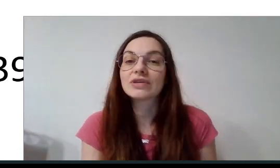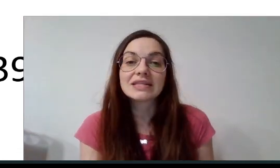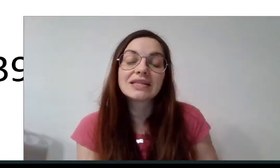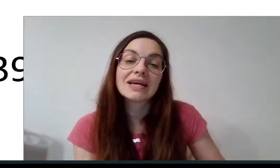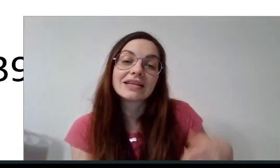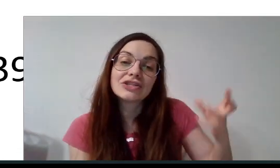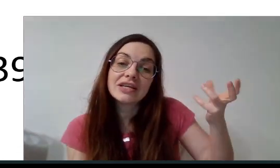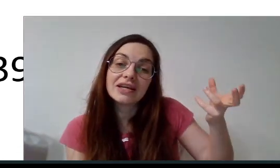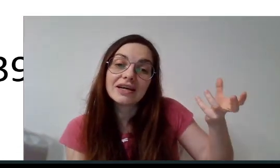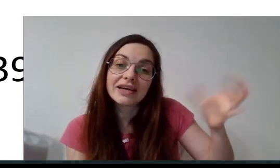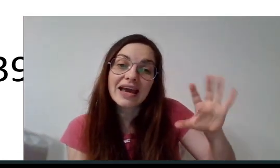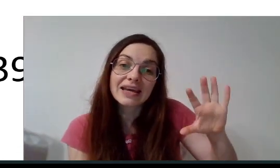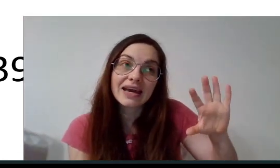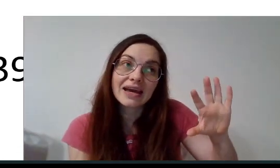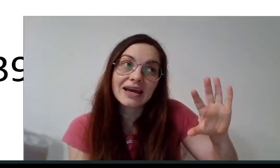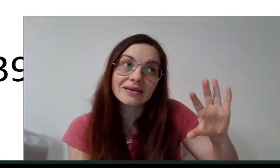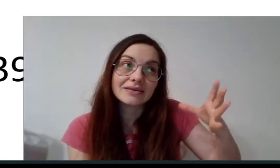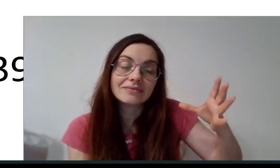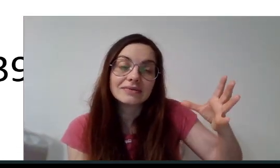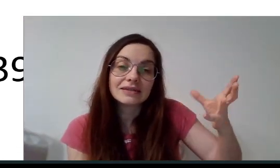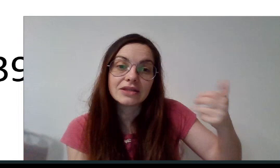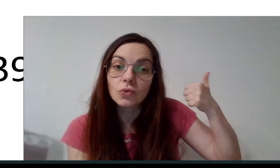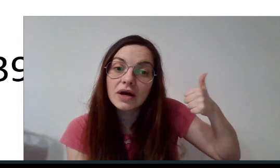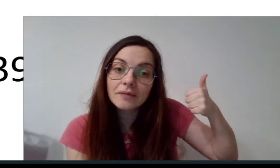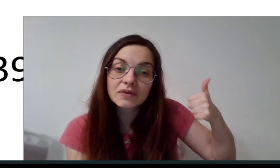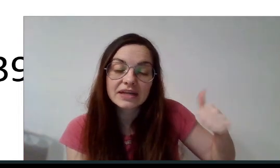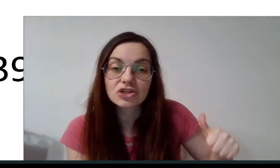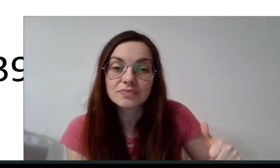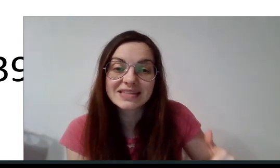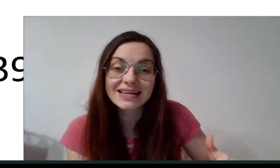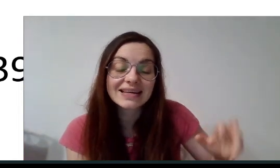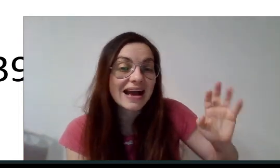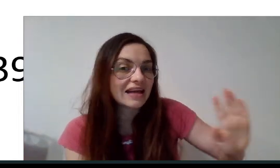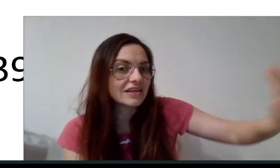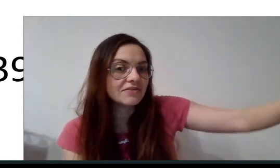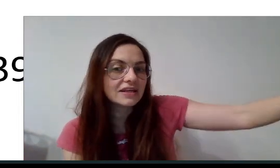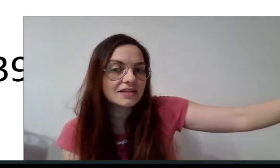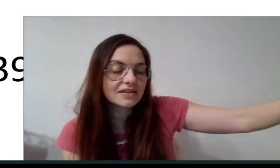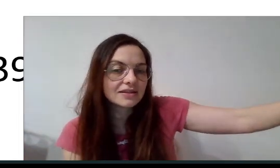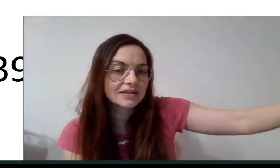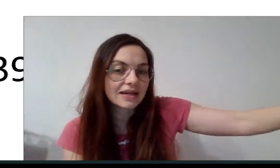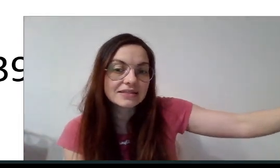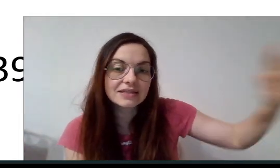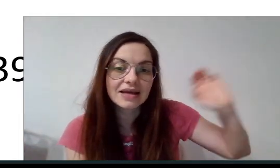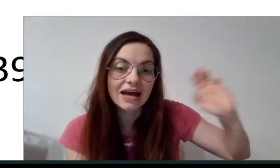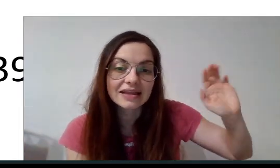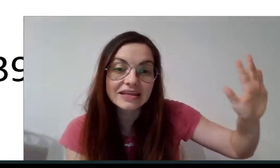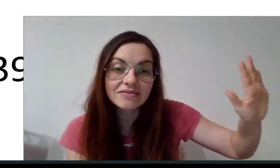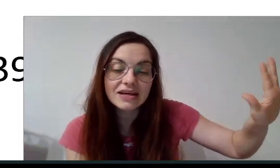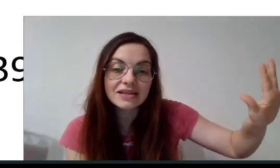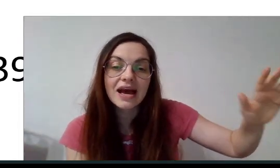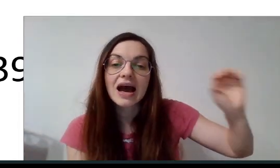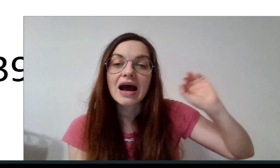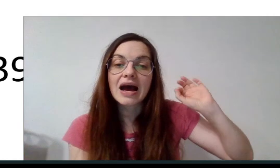zid, znači ich hänge die Uhr, kačim sat, an die Wand, na zid, an die